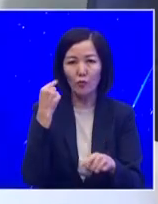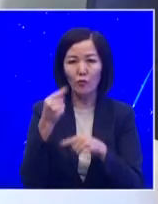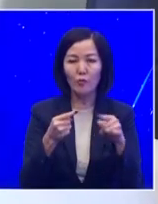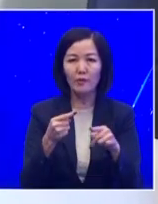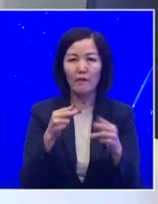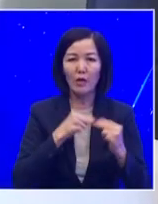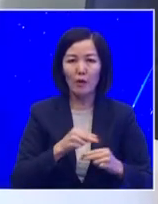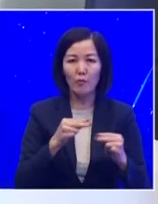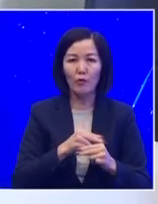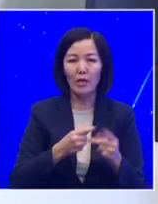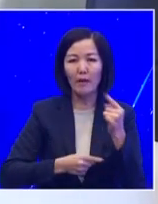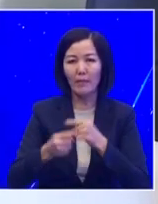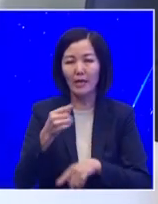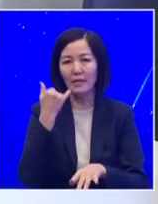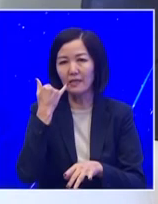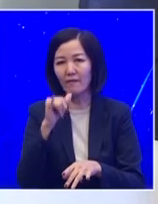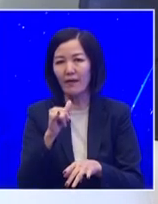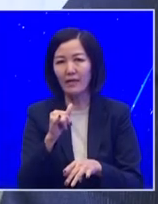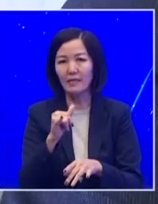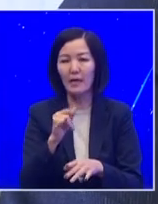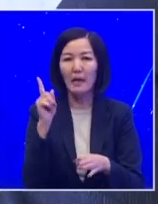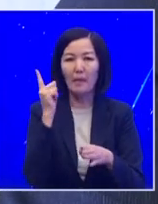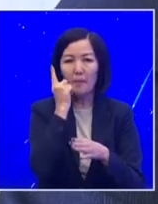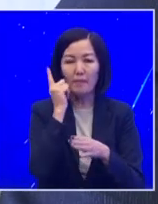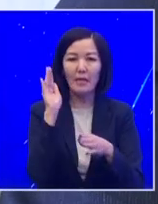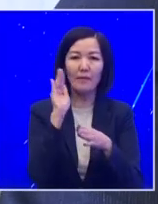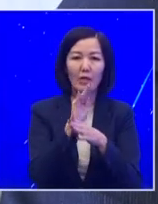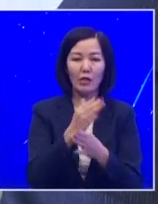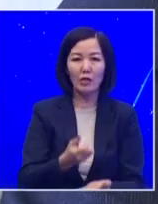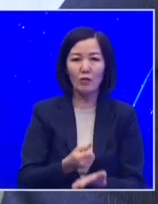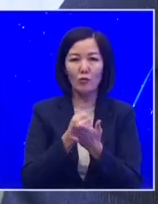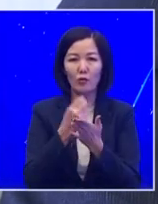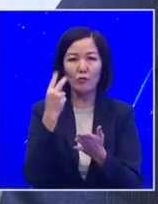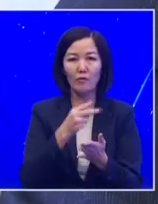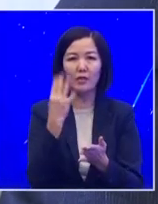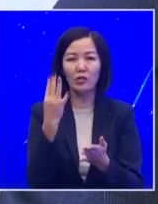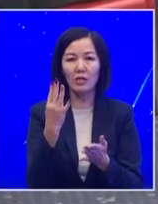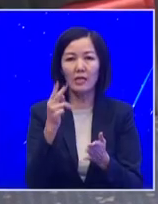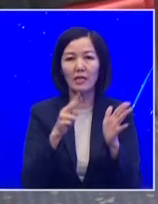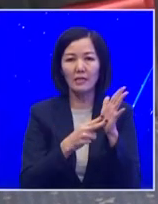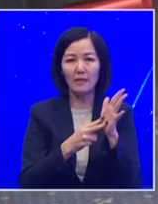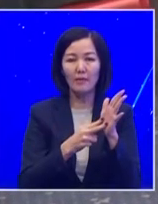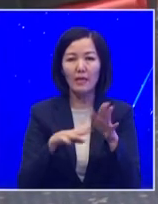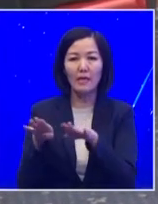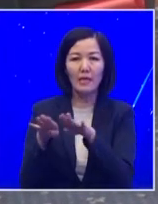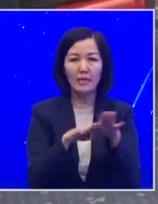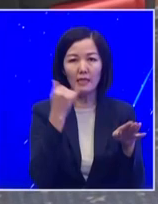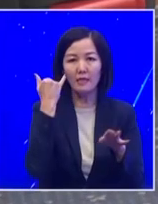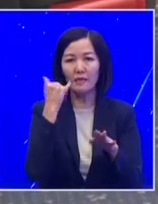работает канал обратной связи. Это и мобильное приложение «Колдаут 24/7» и единый контакт-центр